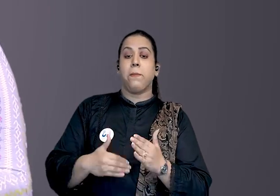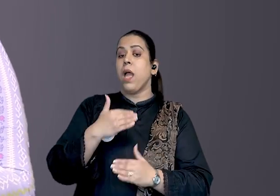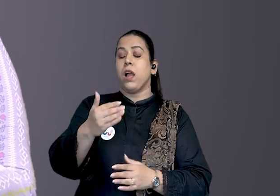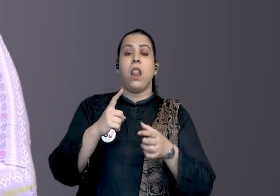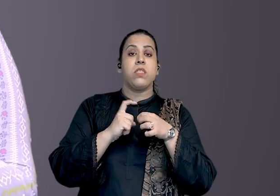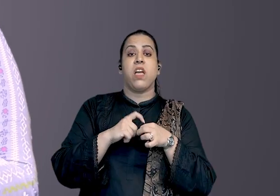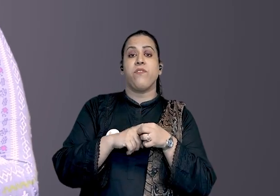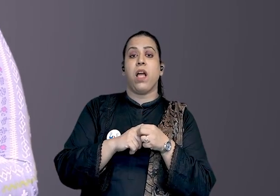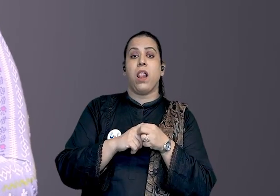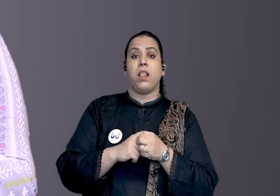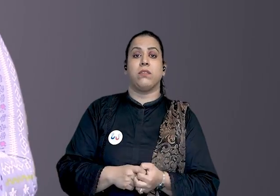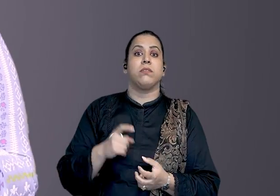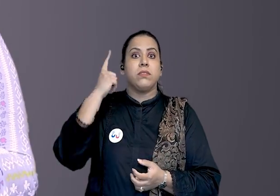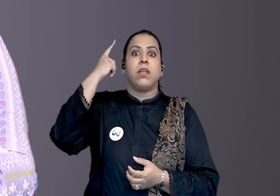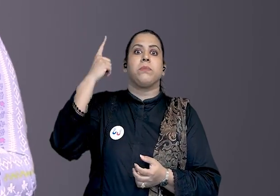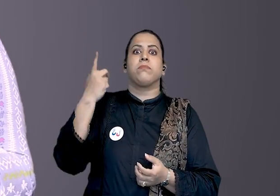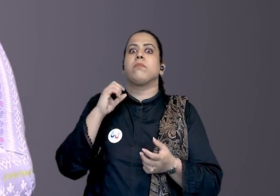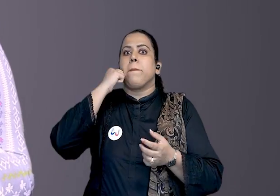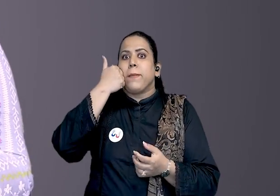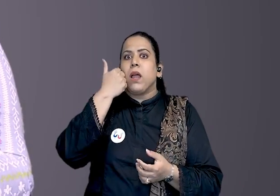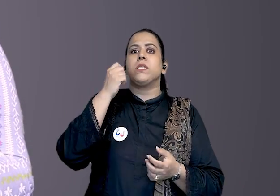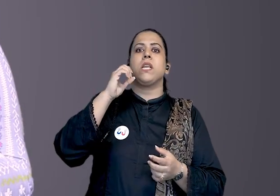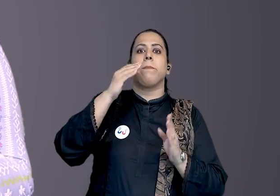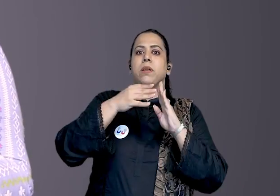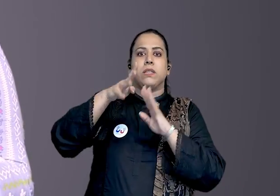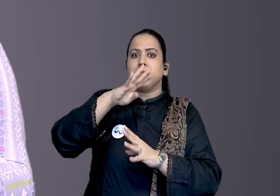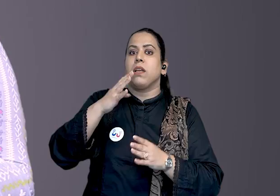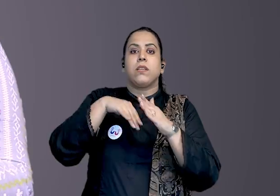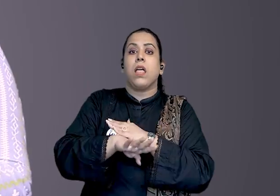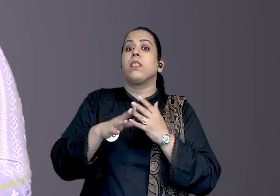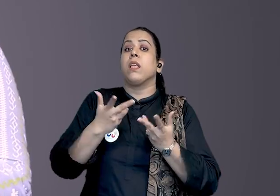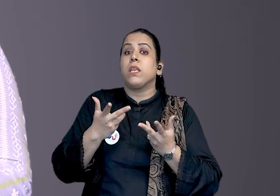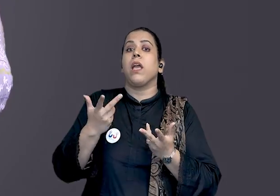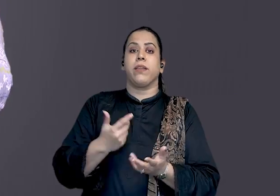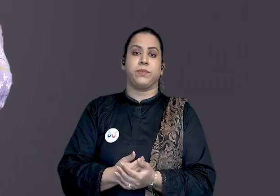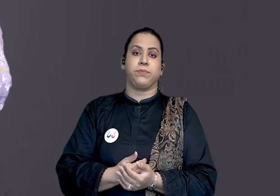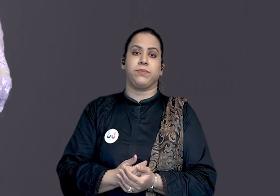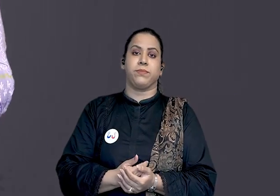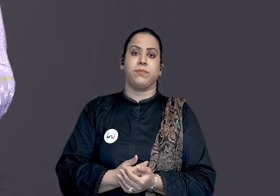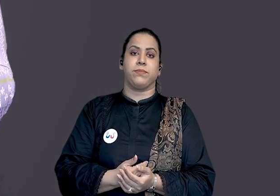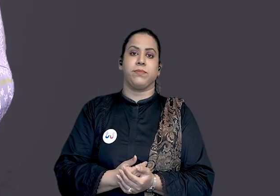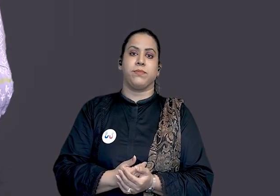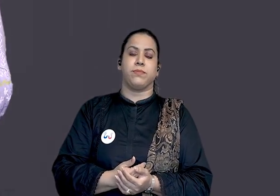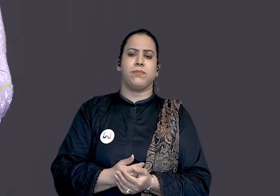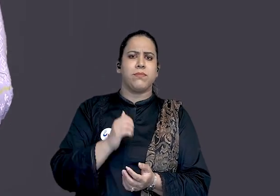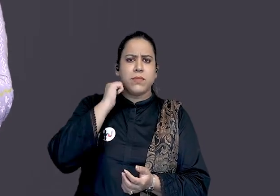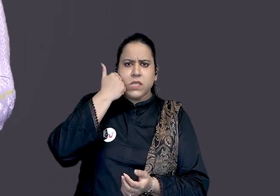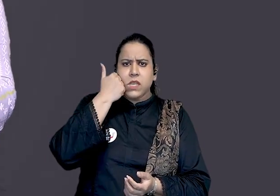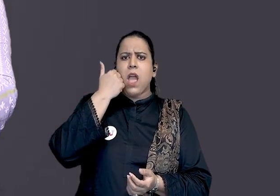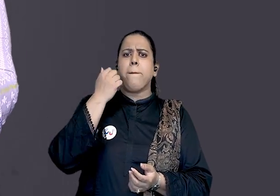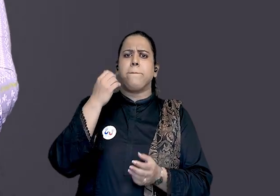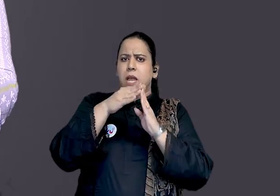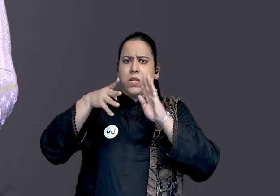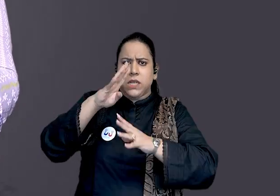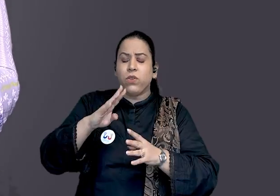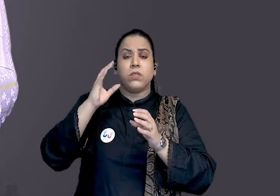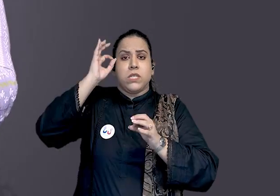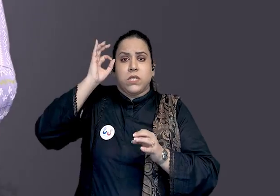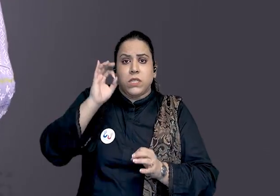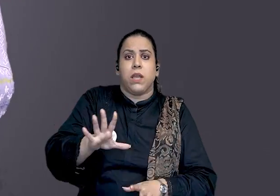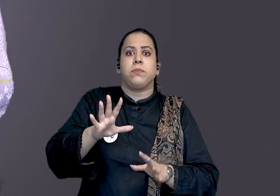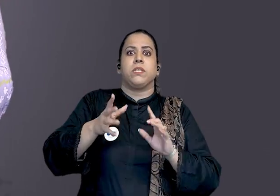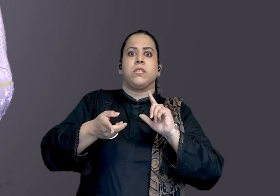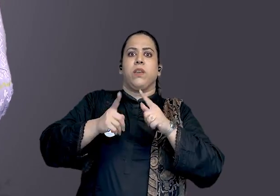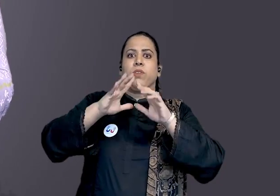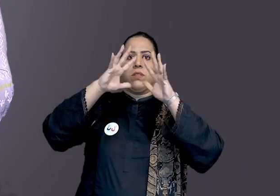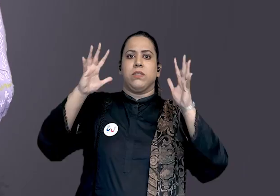ہے. Punjab Archives is an extremely diversified type of archives in the world. اور میں آپ کو یہاں